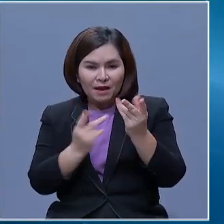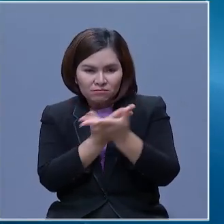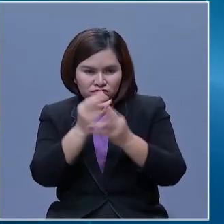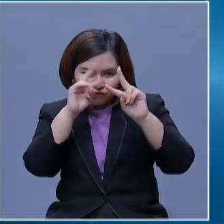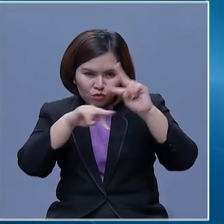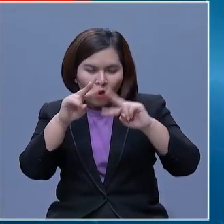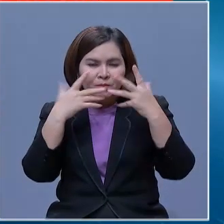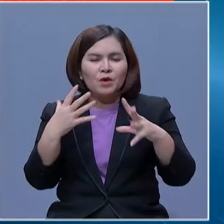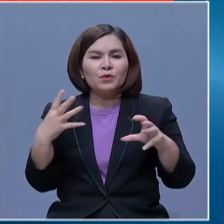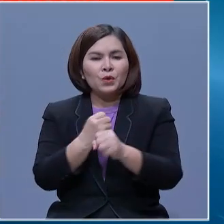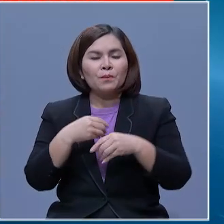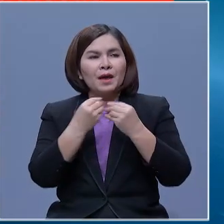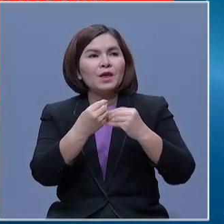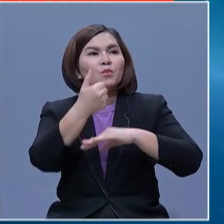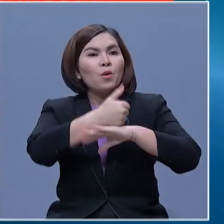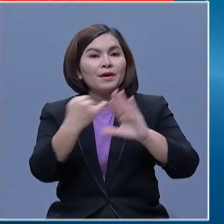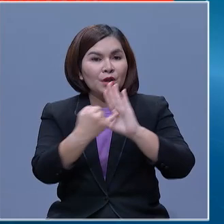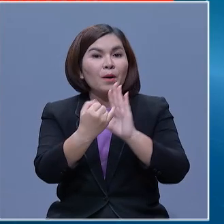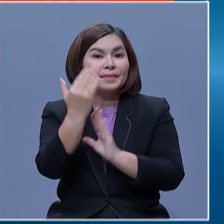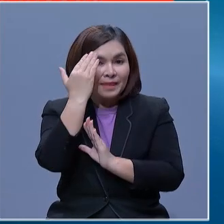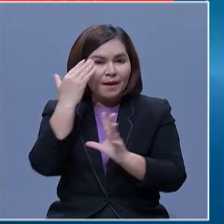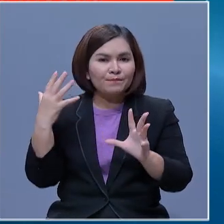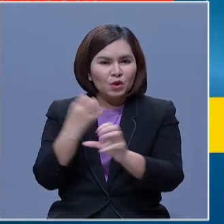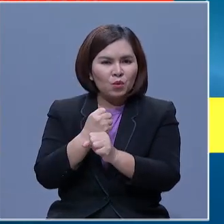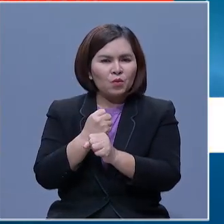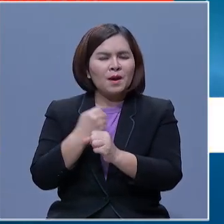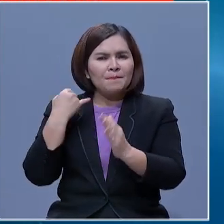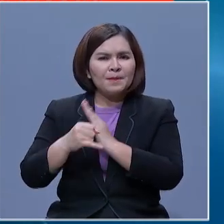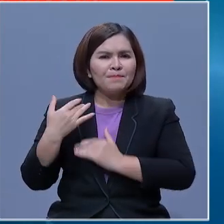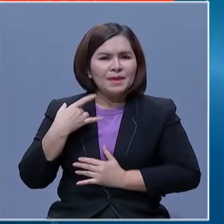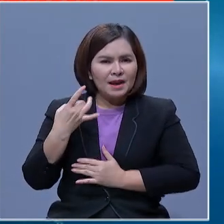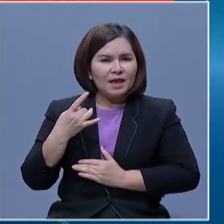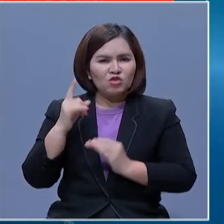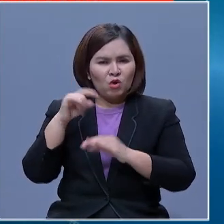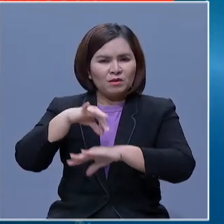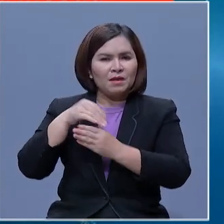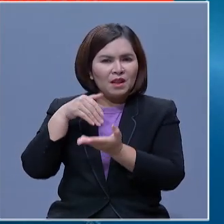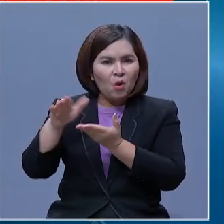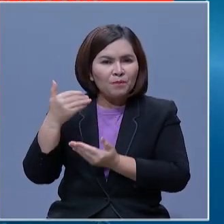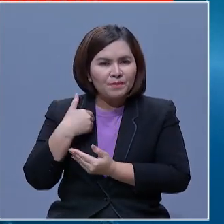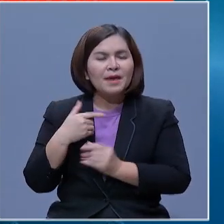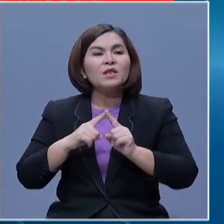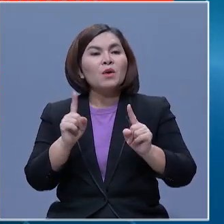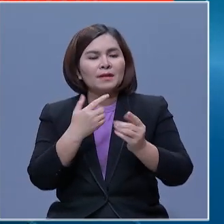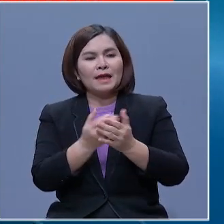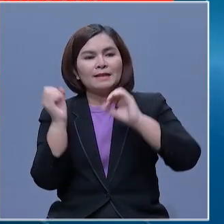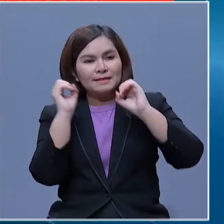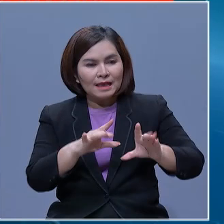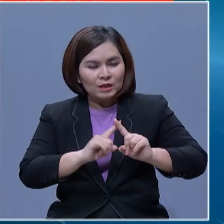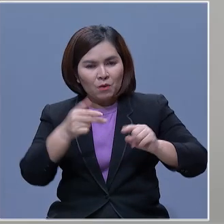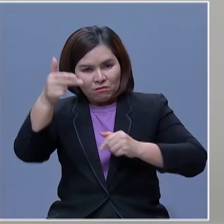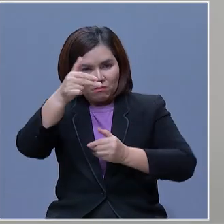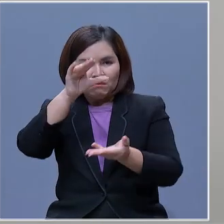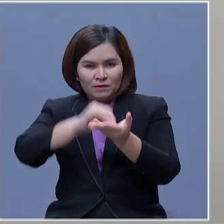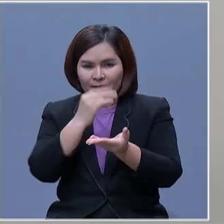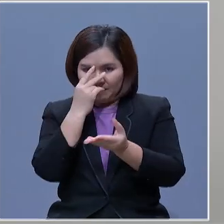สมุทรปราการพร้อมความเห็นว่ามีความผิดหรือต้องพ้นจากตำแหน่งหรือไม่ถึงแม้เจ้าตัวจะพยายามทิ้งเงินนะแต่ไม่เป็นผล